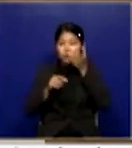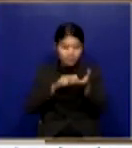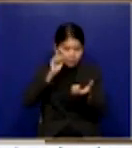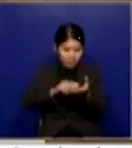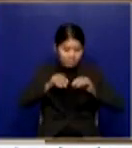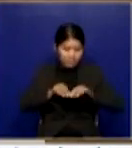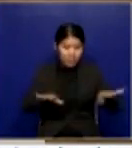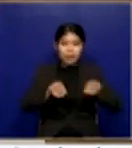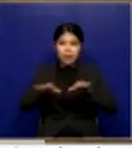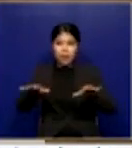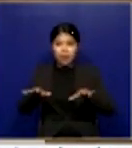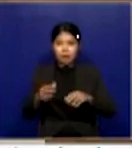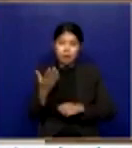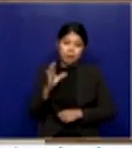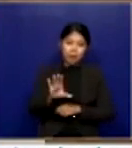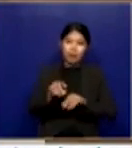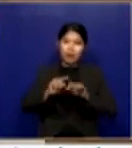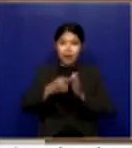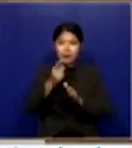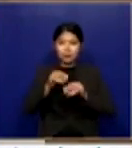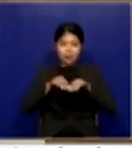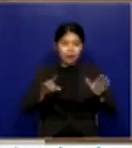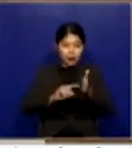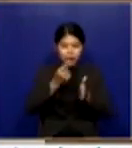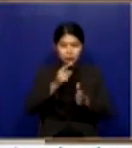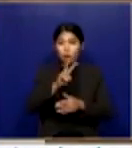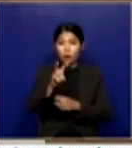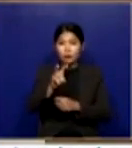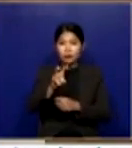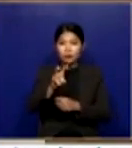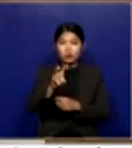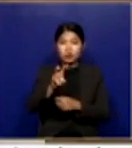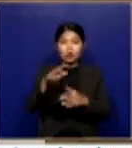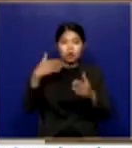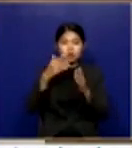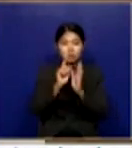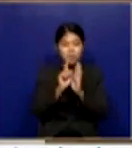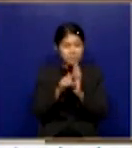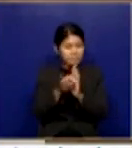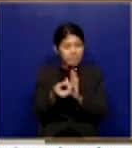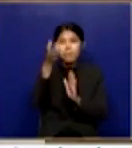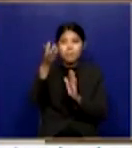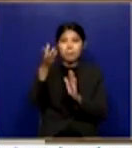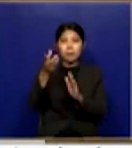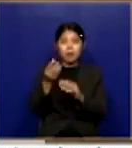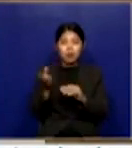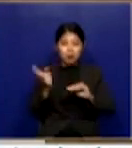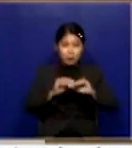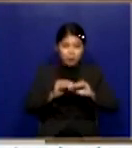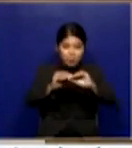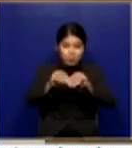มีคนโพสต์ครั้งแรก 200คนจากนั้นเวลาไม่กี่นาทีขึ้นเป็น